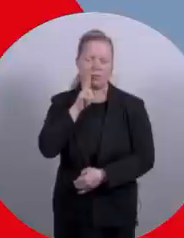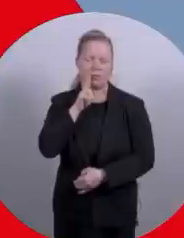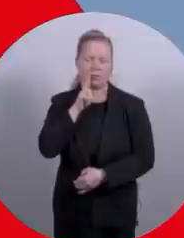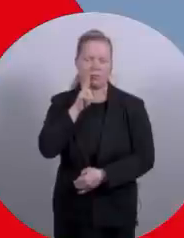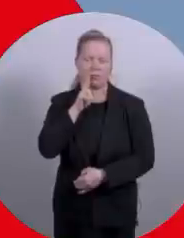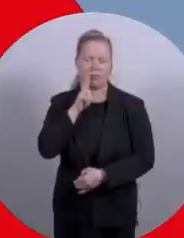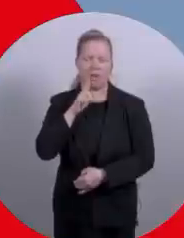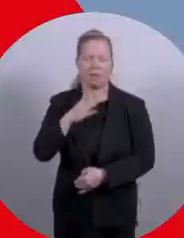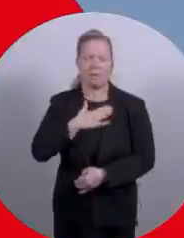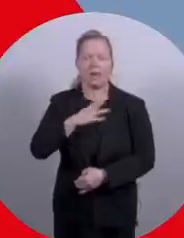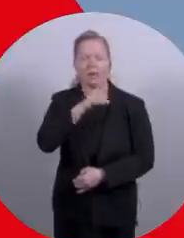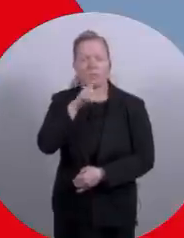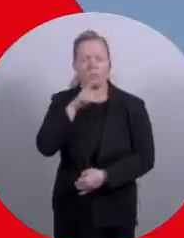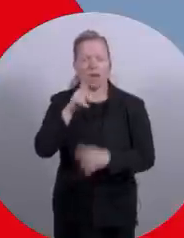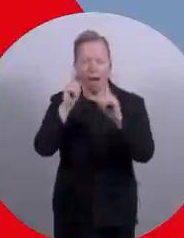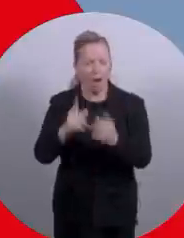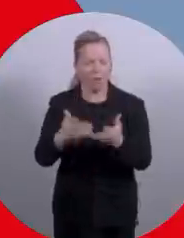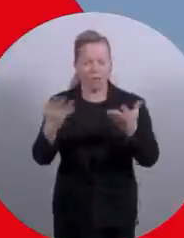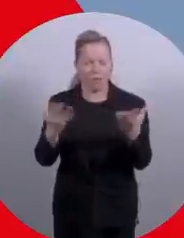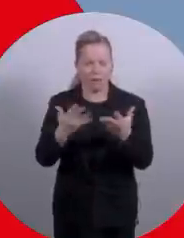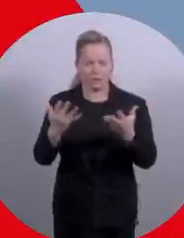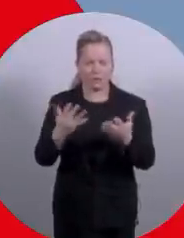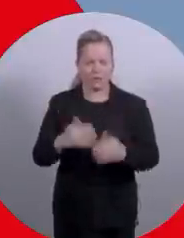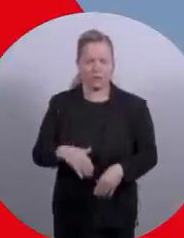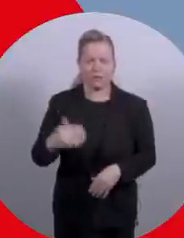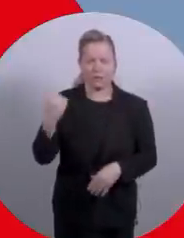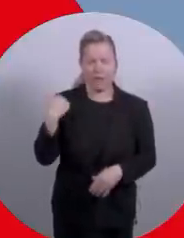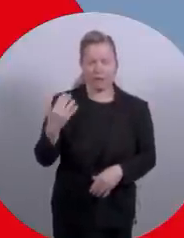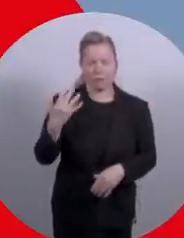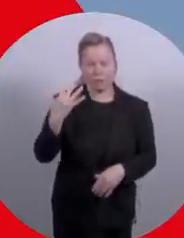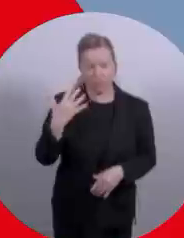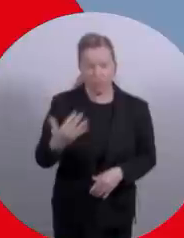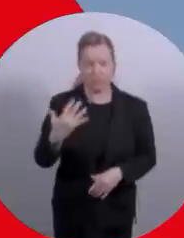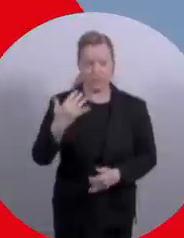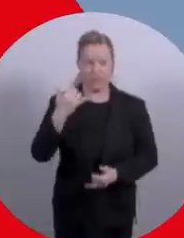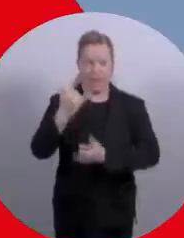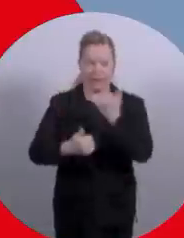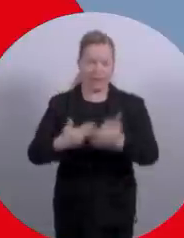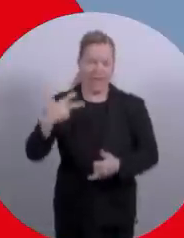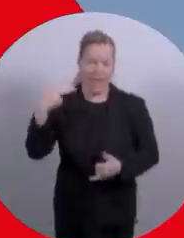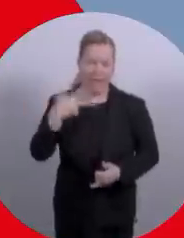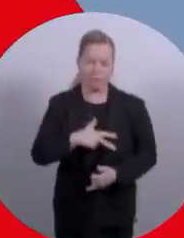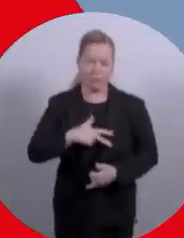Mutter auch ist meine Mutter weht seit 50 Jahren SPÖ